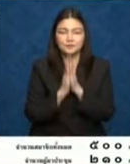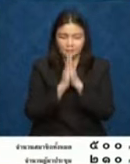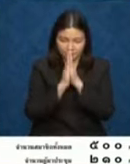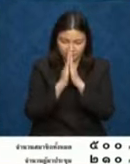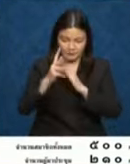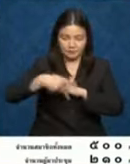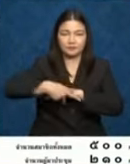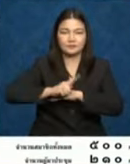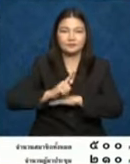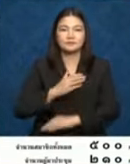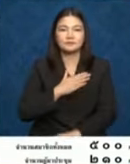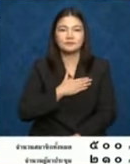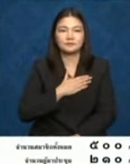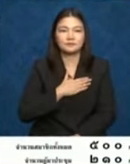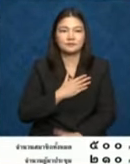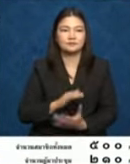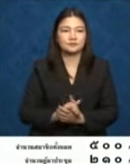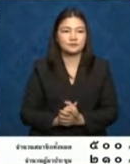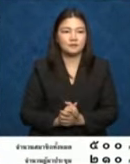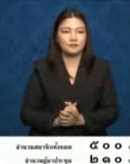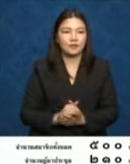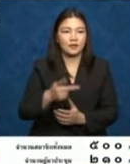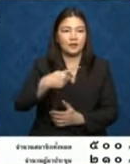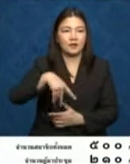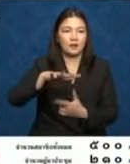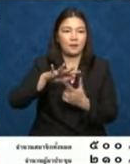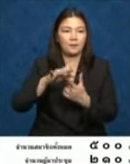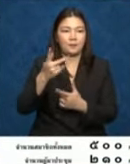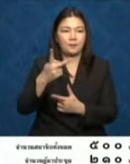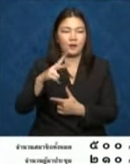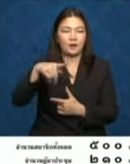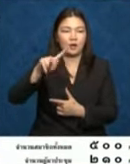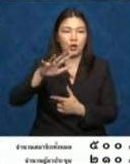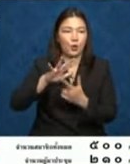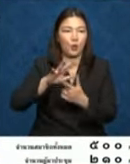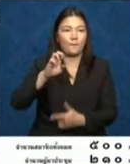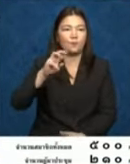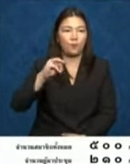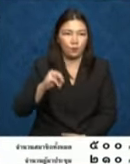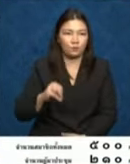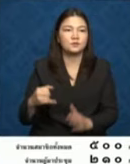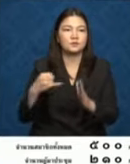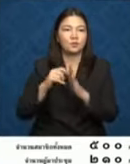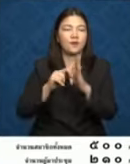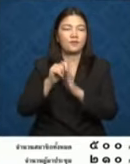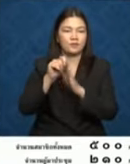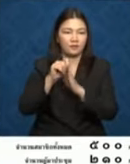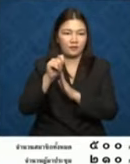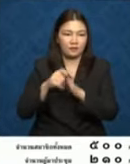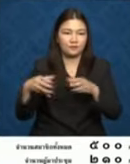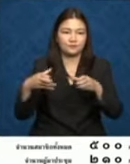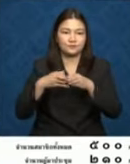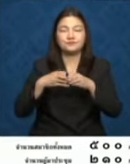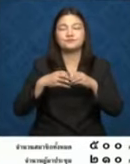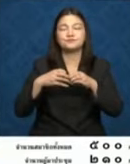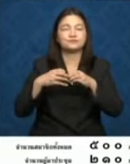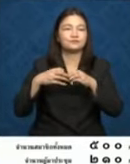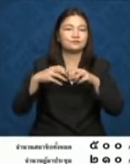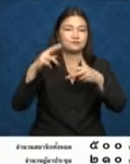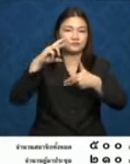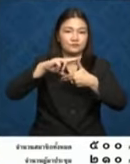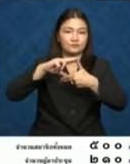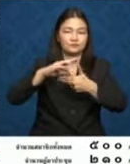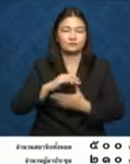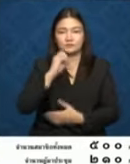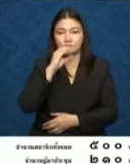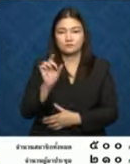สภาที่เคารพกับผมนายภาคภูมิบุญประมุขสมาชิกสภาผู้แทนราษฎรจังหวัดตากพรรคพลังประชารัฐวันนี้ผมมีเรื่องหารือผ่านท่านประธ